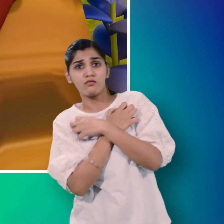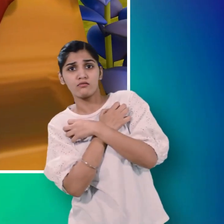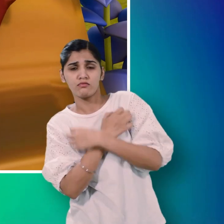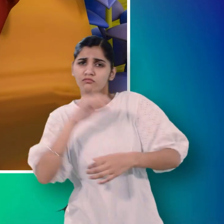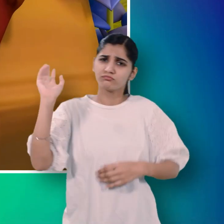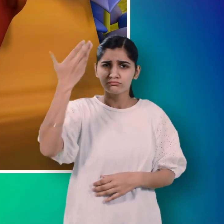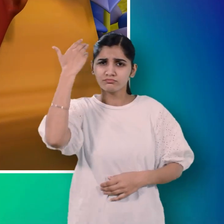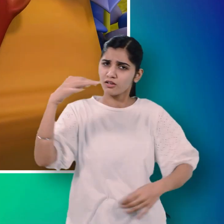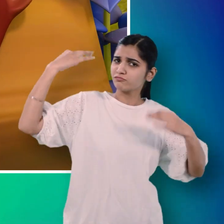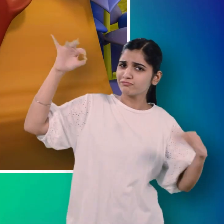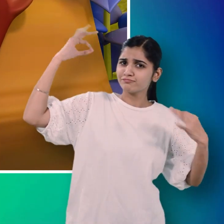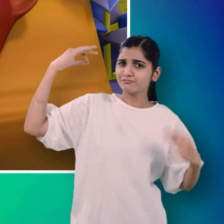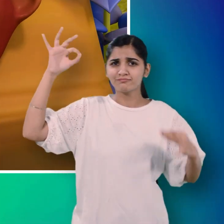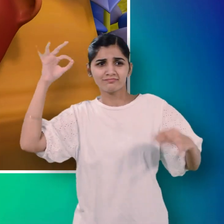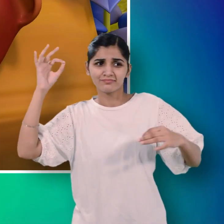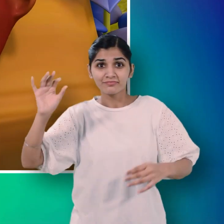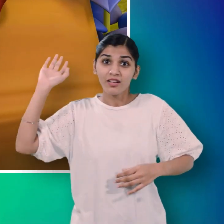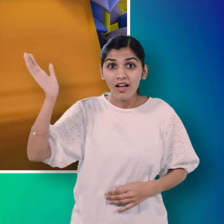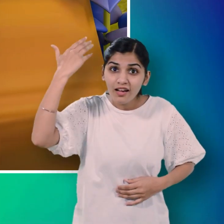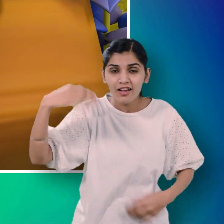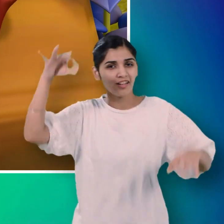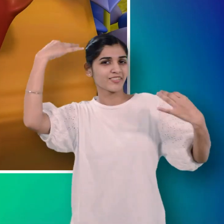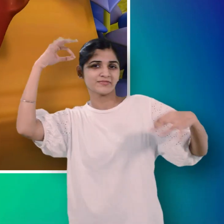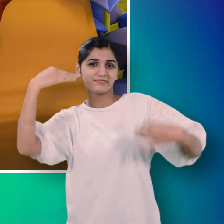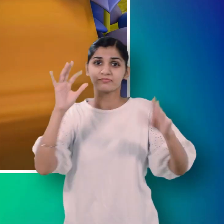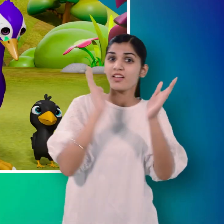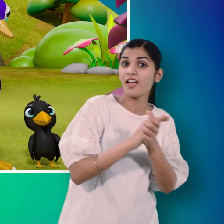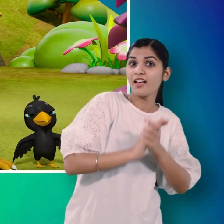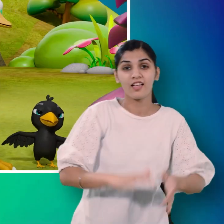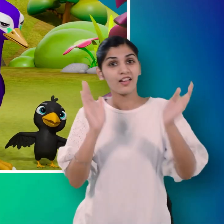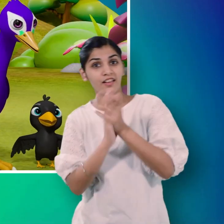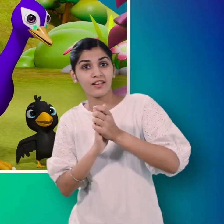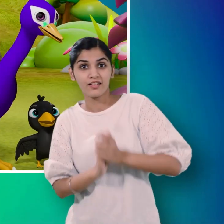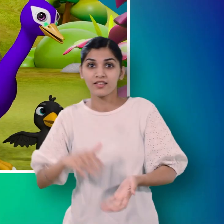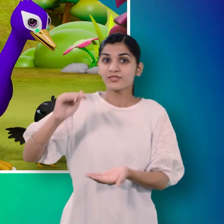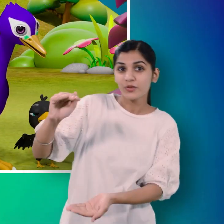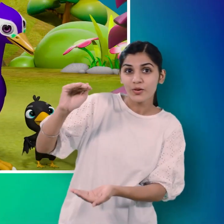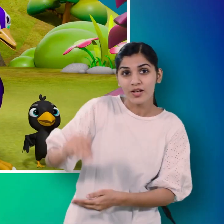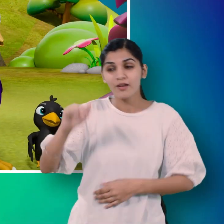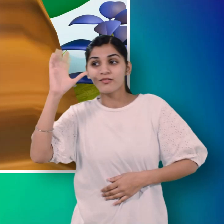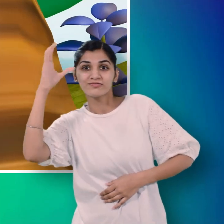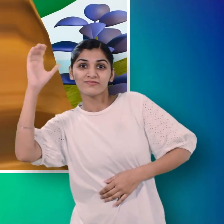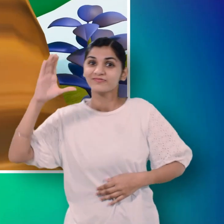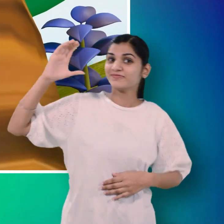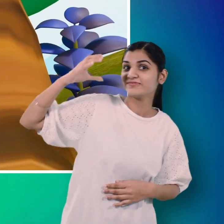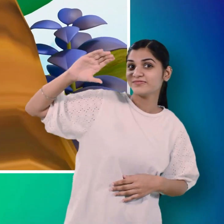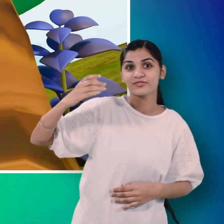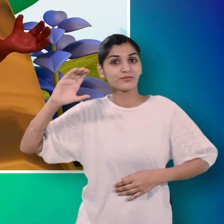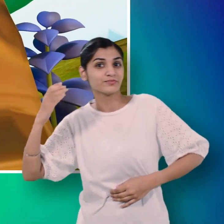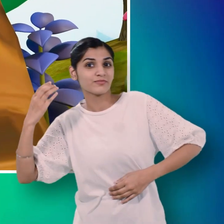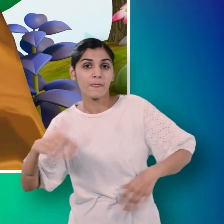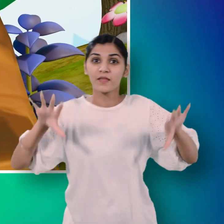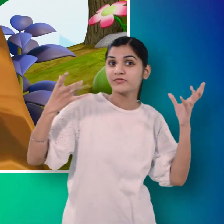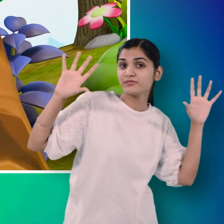चलते चलते मिलेगा भालू, हम बोलेंगे नाचो कालू। नाचो कालू, नाचो कालू।